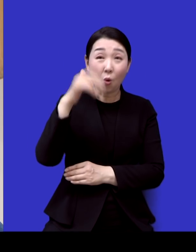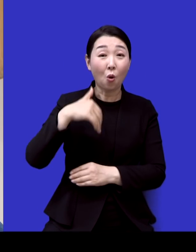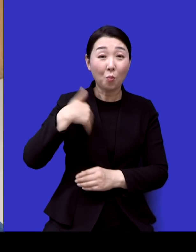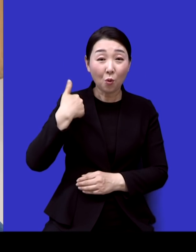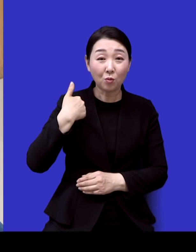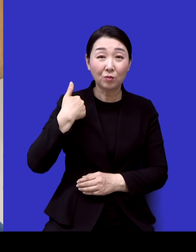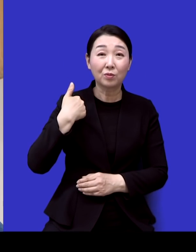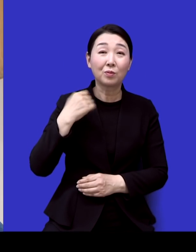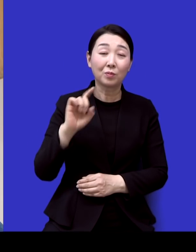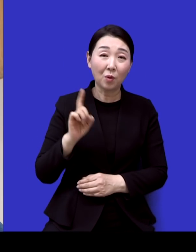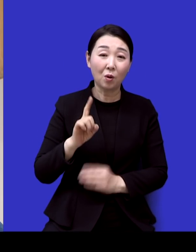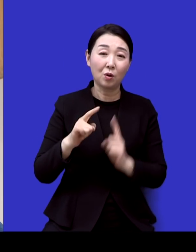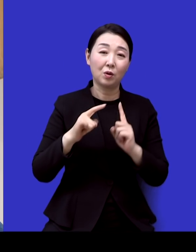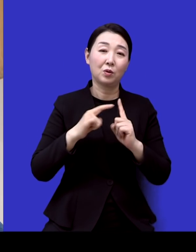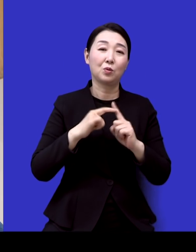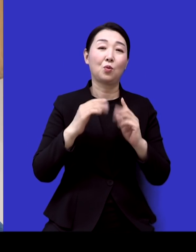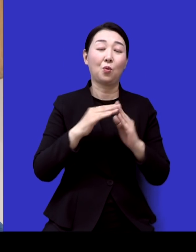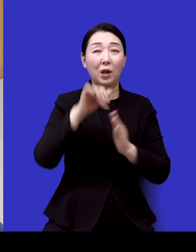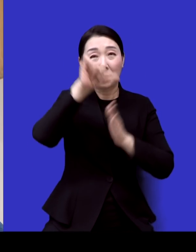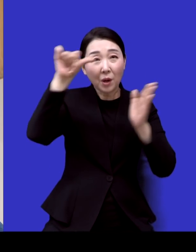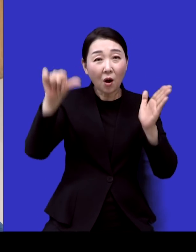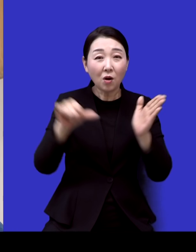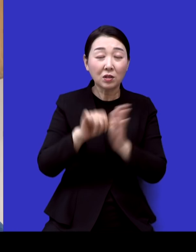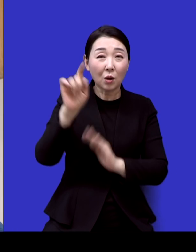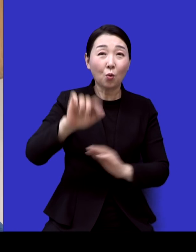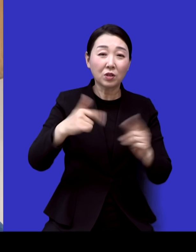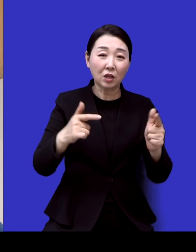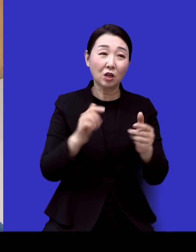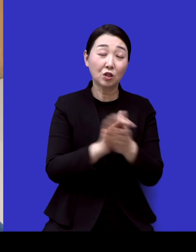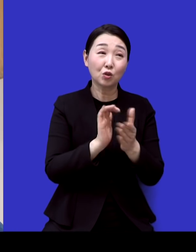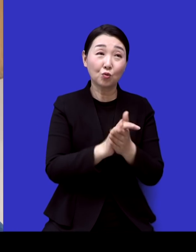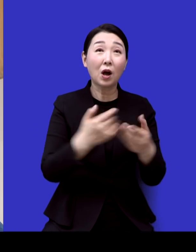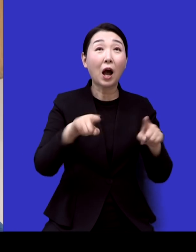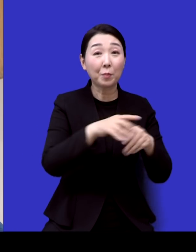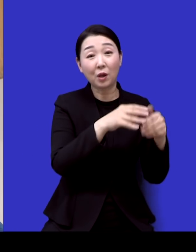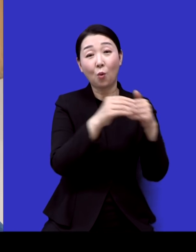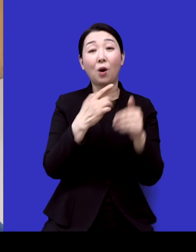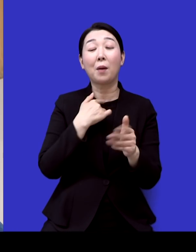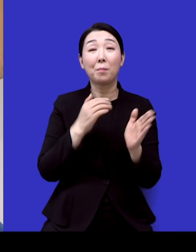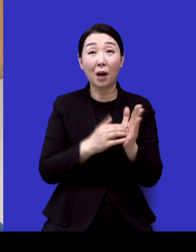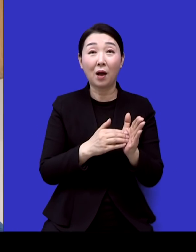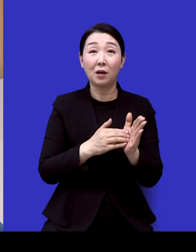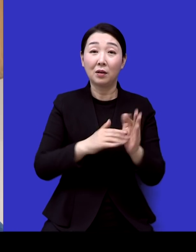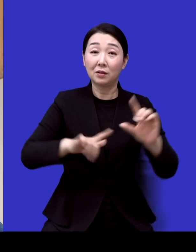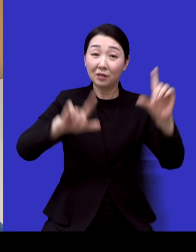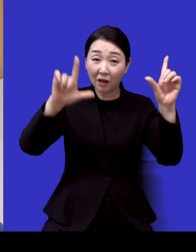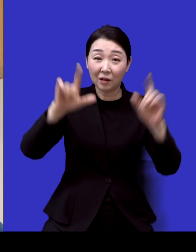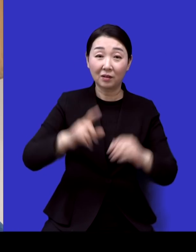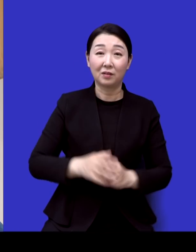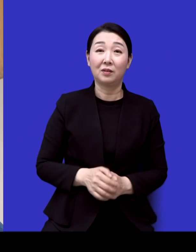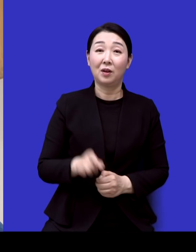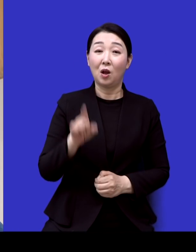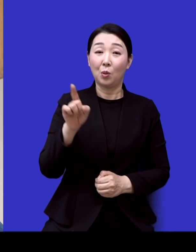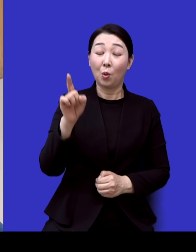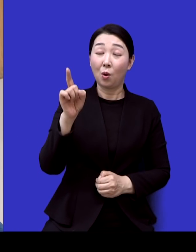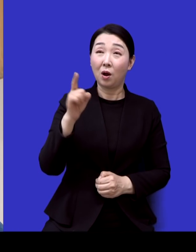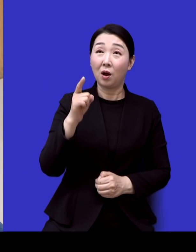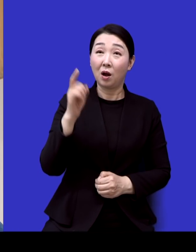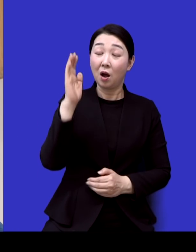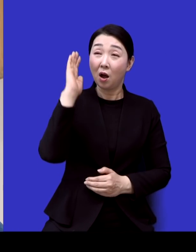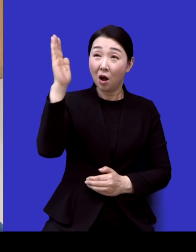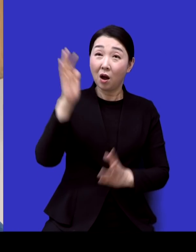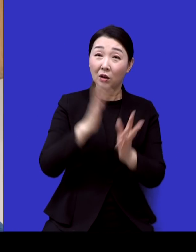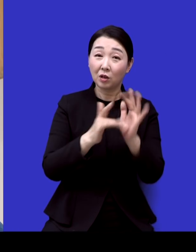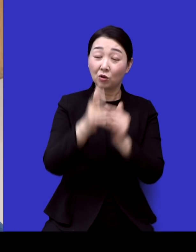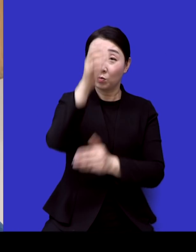모르고 교회 평생 안 나왔던 내 친구를 데리고 왔거든. 네. 근데 그날 너가 전하는